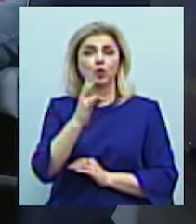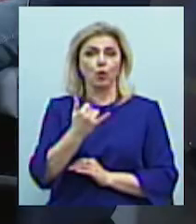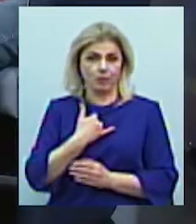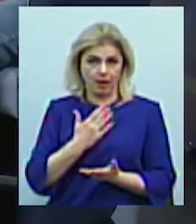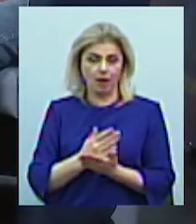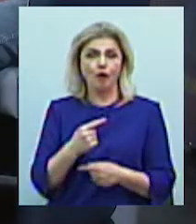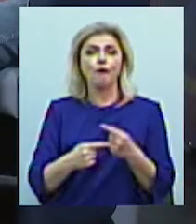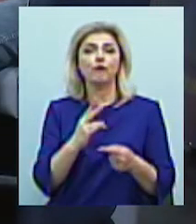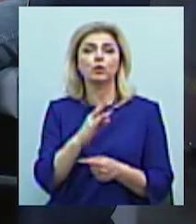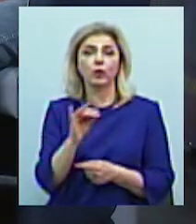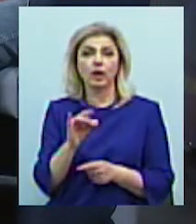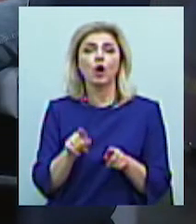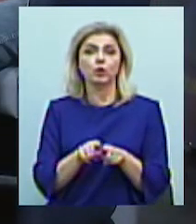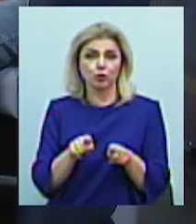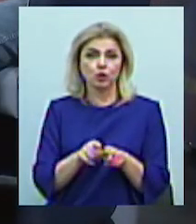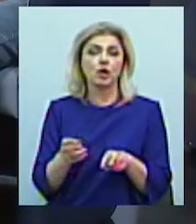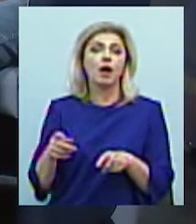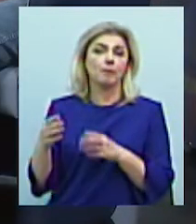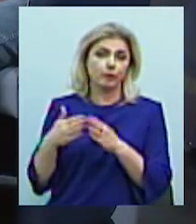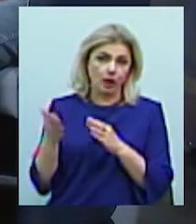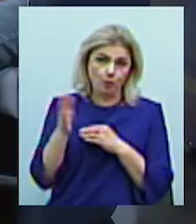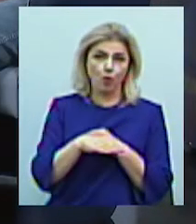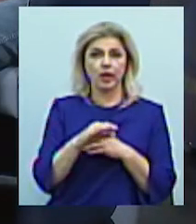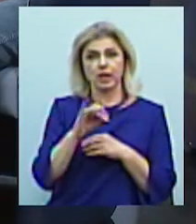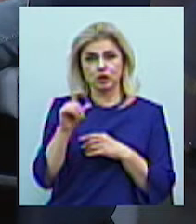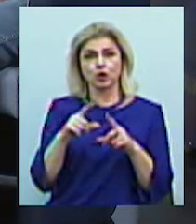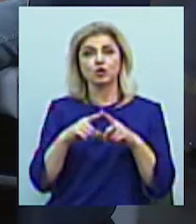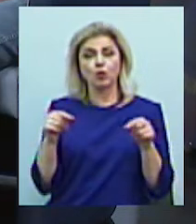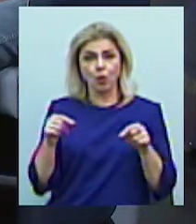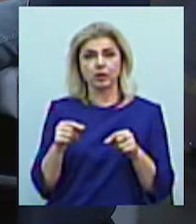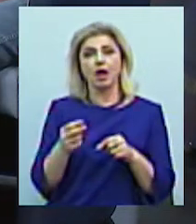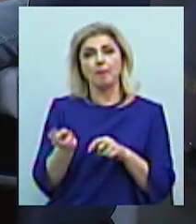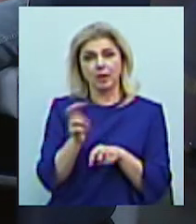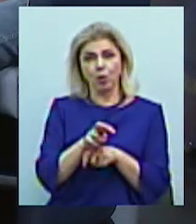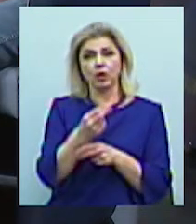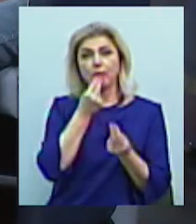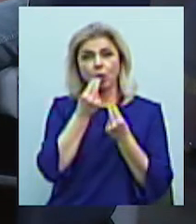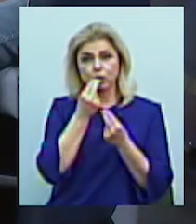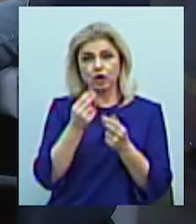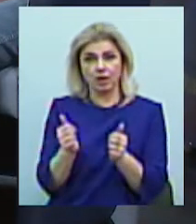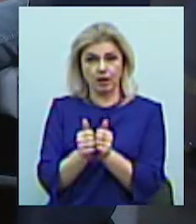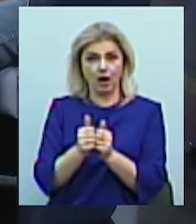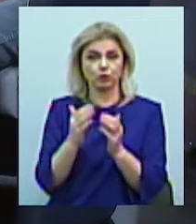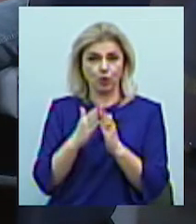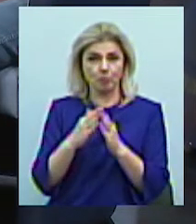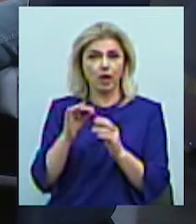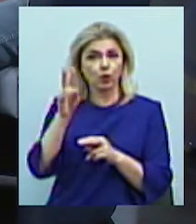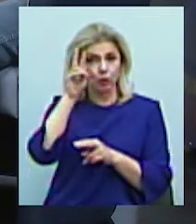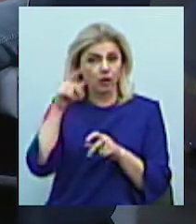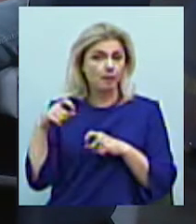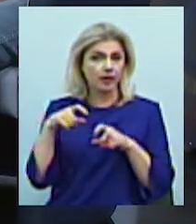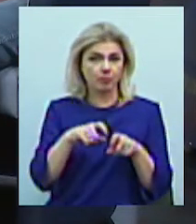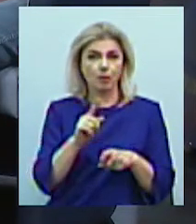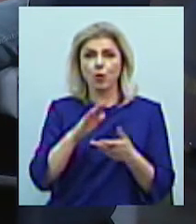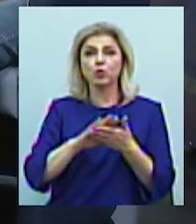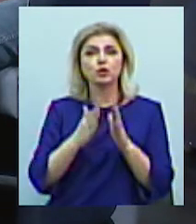внуки, которые тоже прибегают со школы домой покушать, потому что близко от школы наш дом, которые и в туалет к нам прибегают, потому что условия